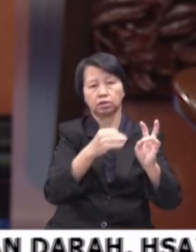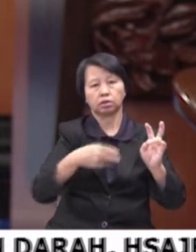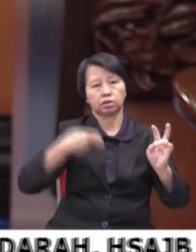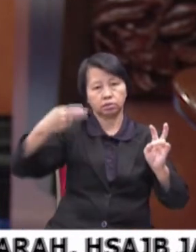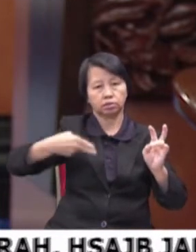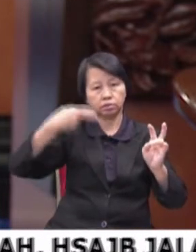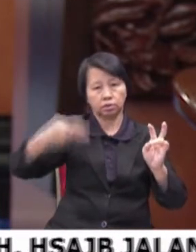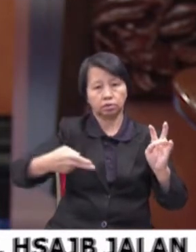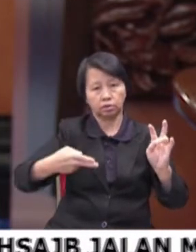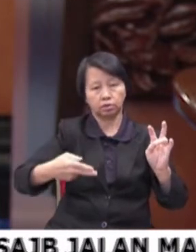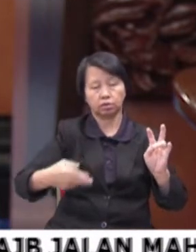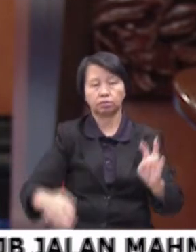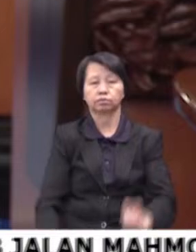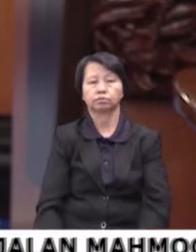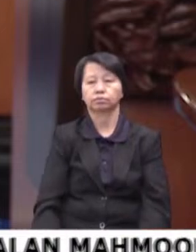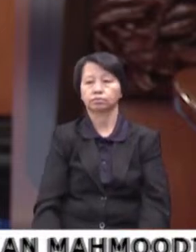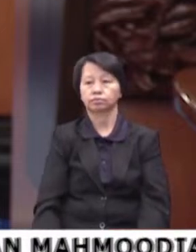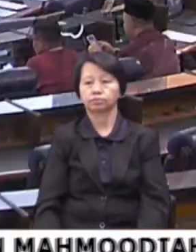sejarah